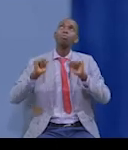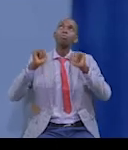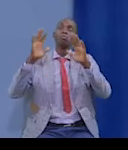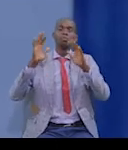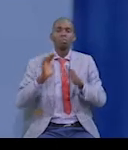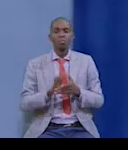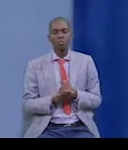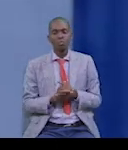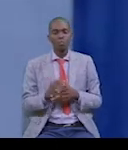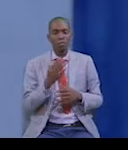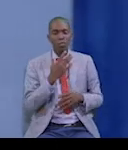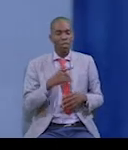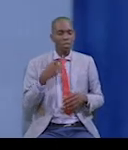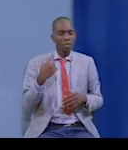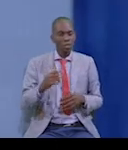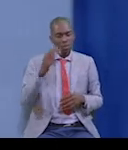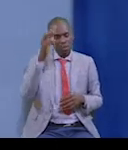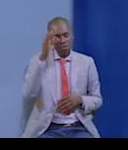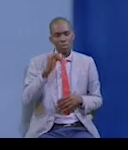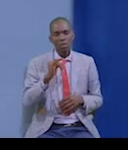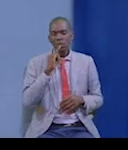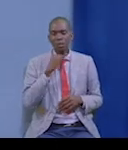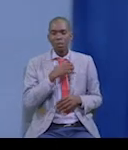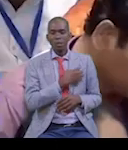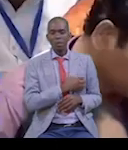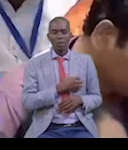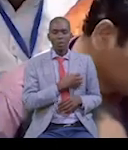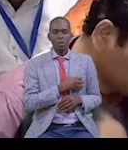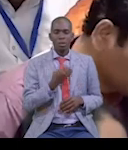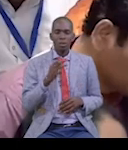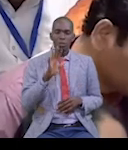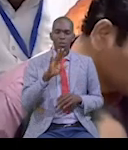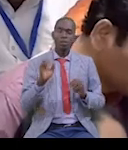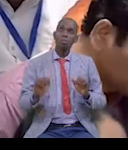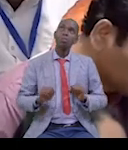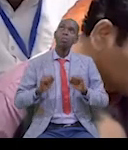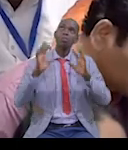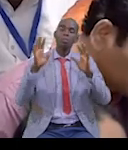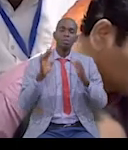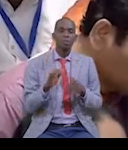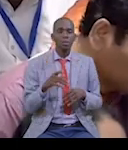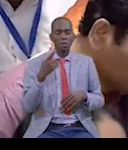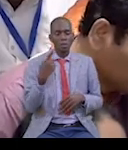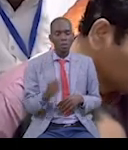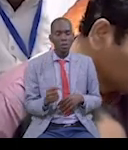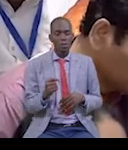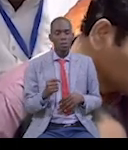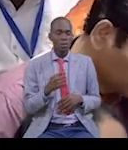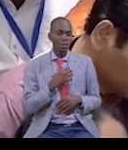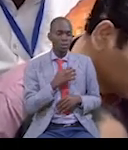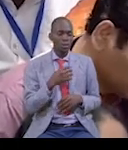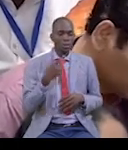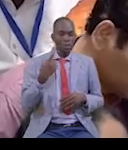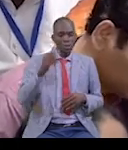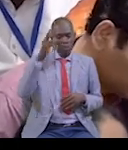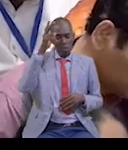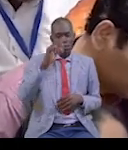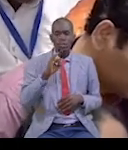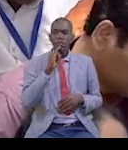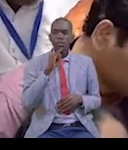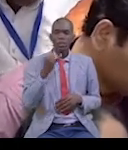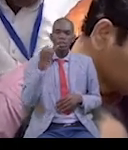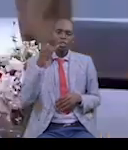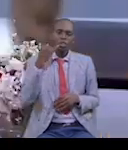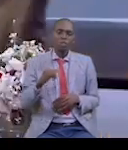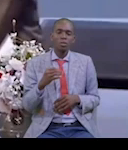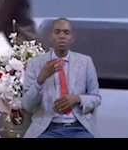చూస్తున్నాడు. He's jealous of your surrender. మీ యొక్క సరెండర్ ని బట్టి అపవాది అసూయపడుతున్నాడు. He's envious of the God you surrender to. మీరు ఏ